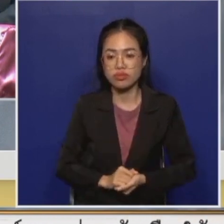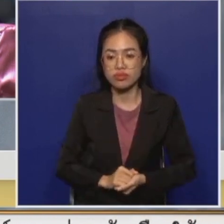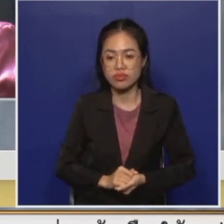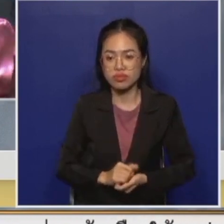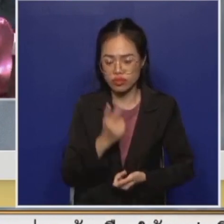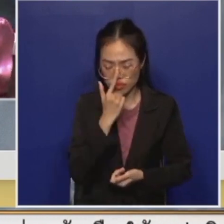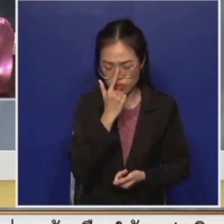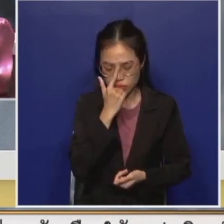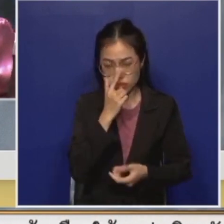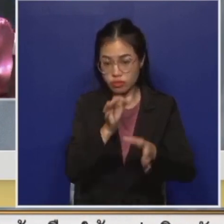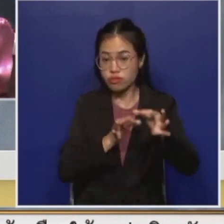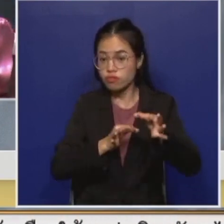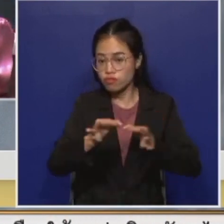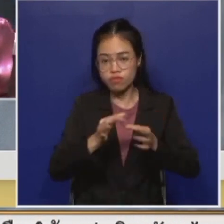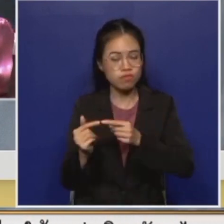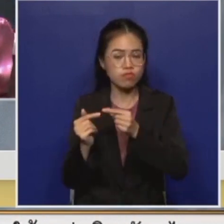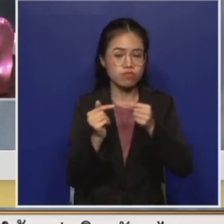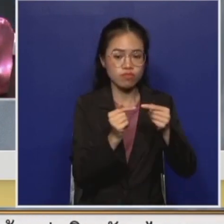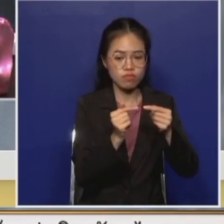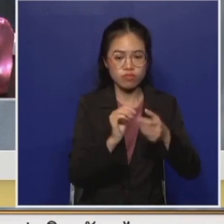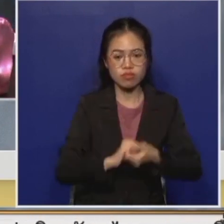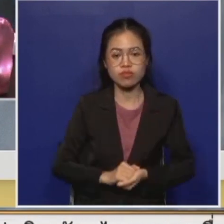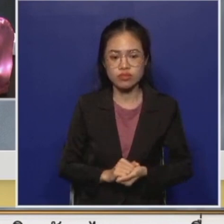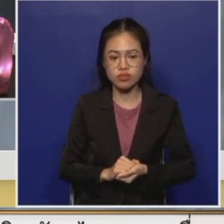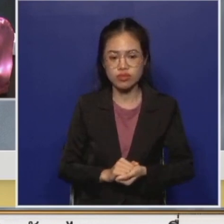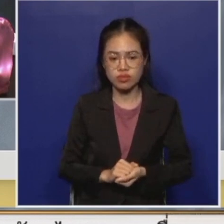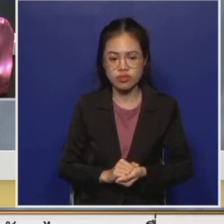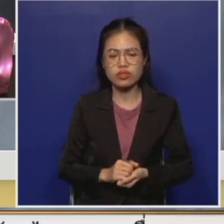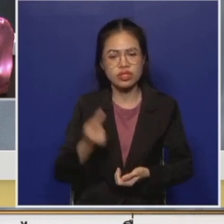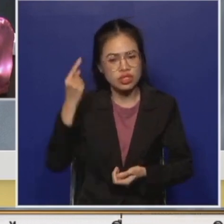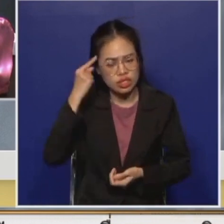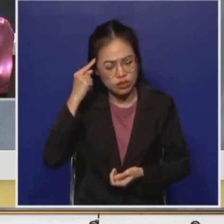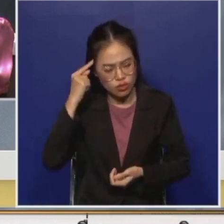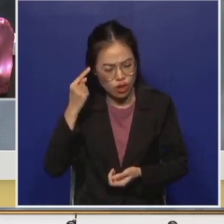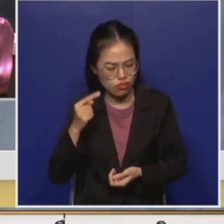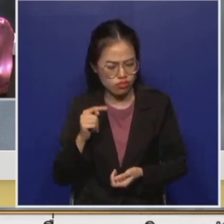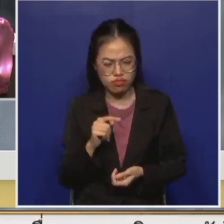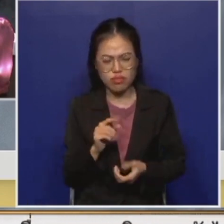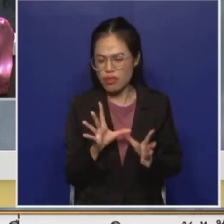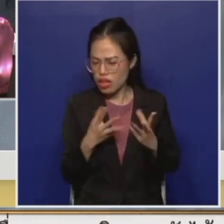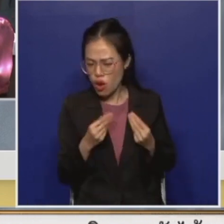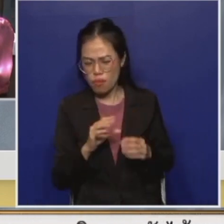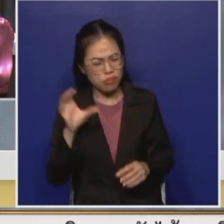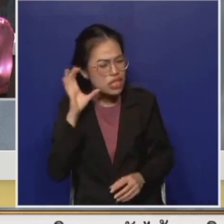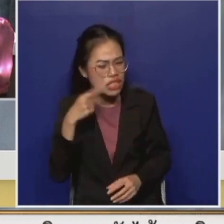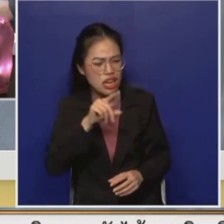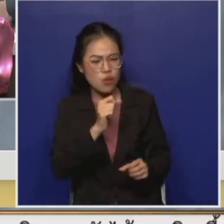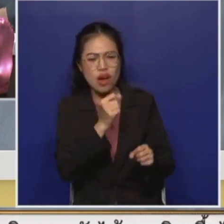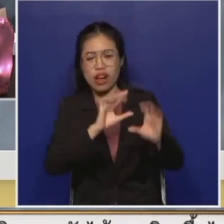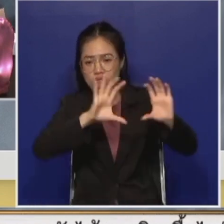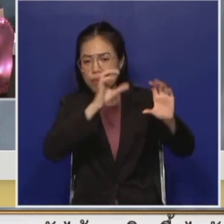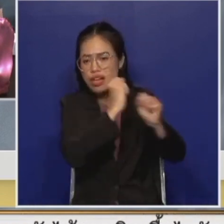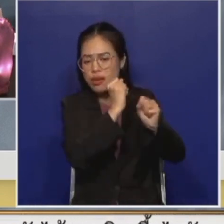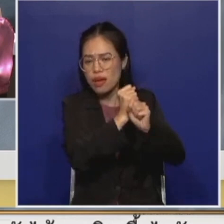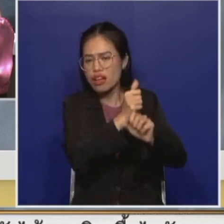ตองมาขยายต่อและบอกซ้ำนะครับว่เราไม่สามารถไ้วัใจของท่านได้แนอนครับ